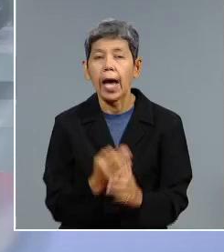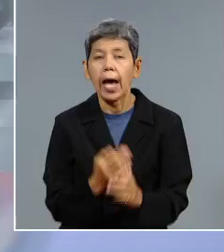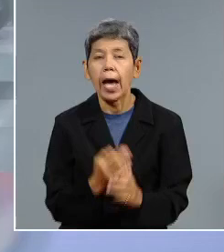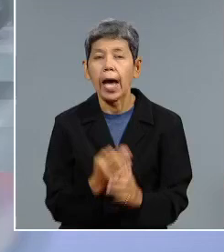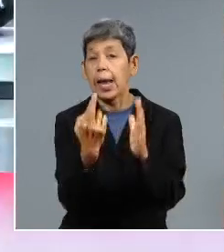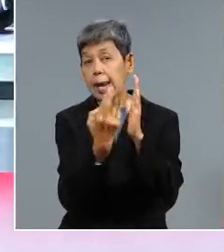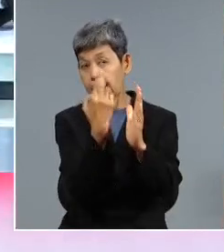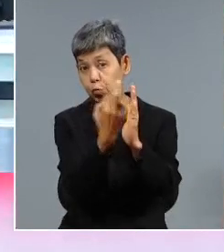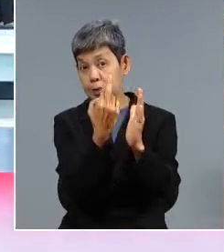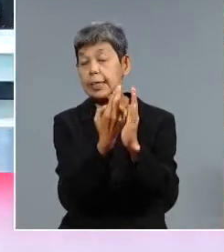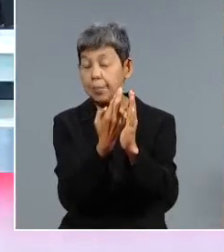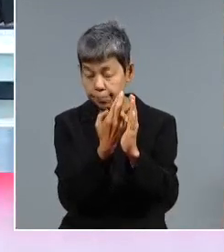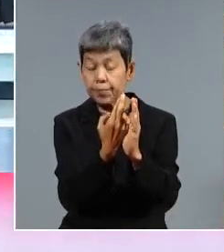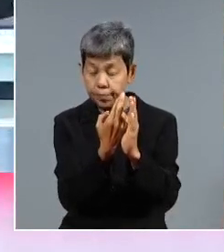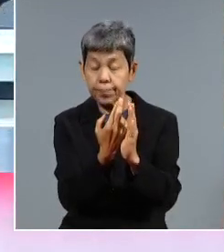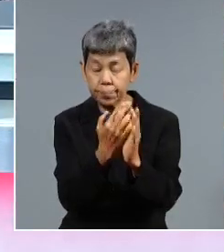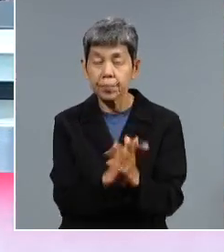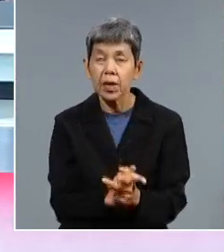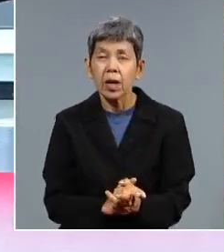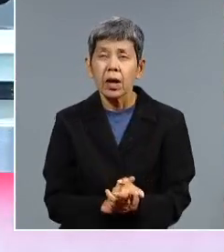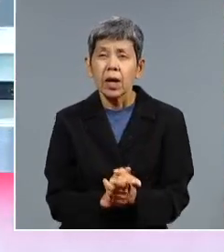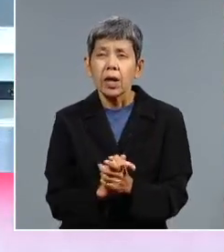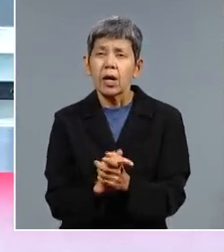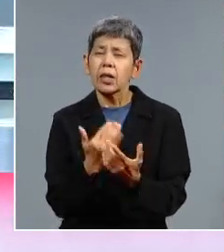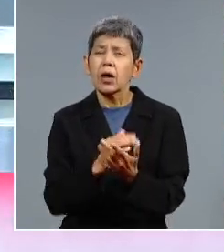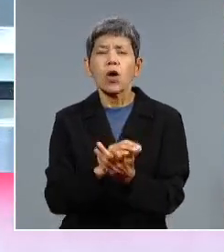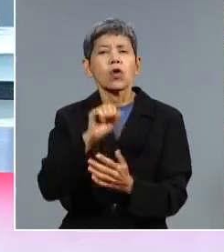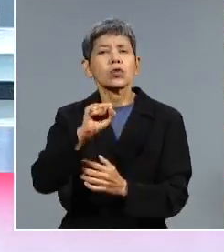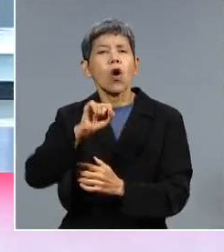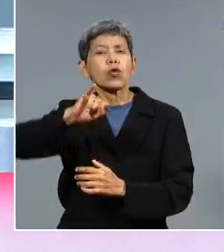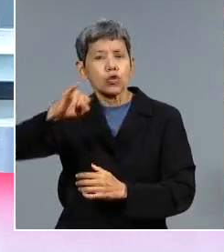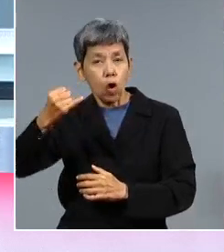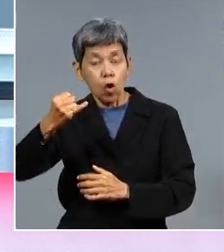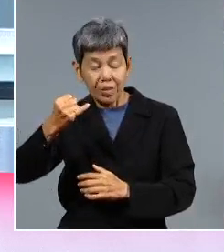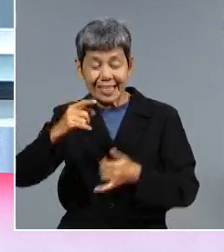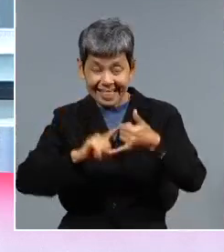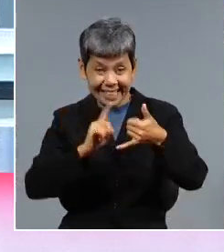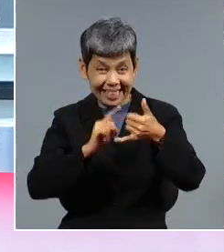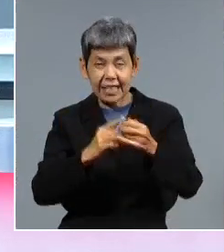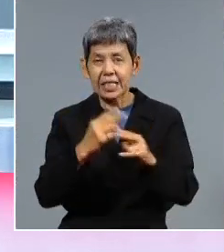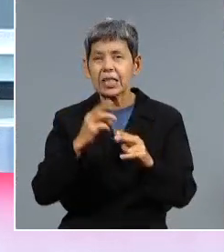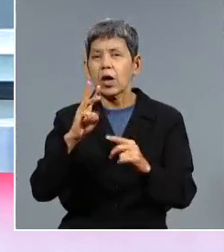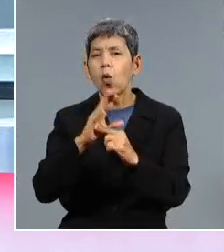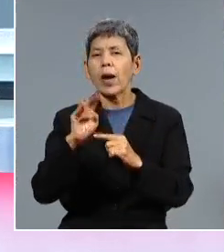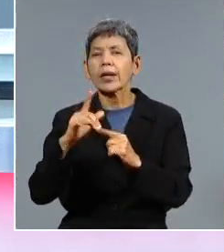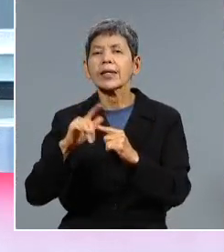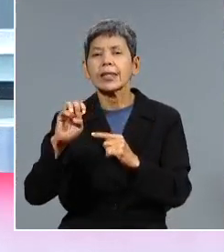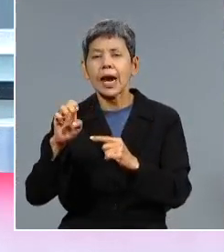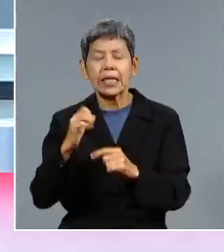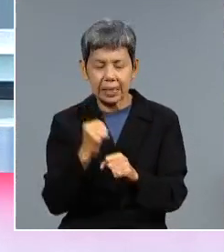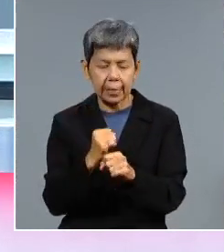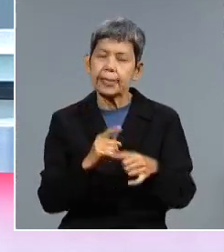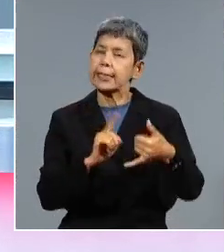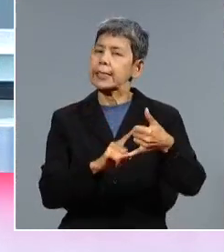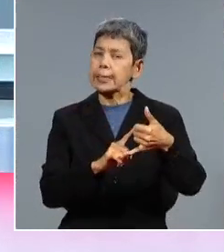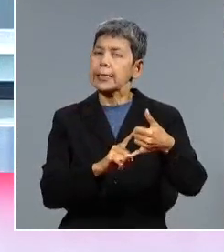อยู่ที่ราชบุรีครับคุณชมครับกรณีที่ทางสจท่านหนึ่งนะครับสจวันชาติค่ะไปก่อ